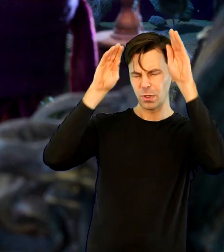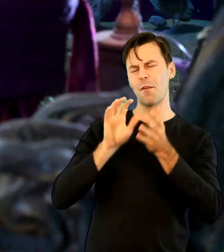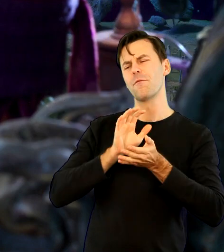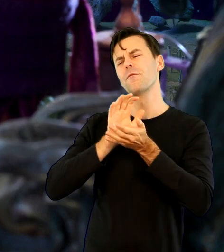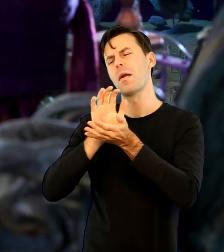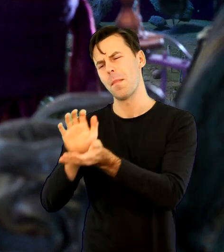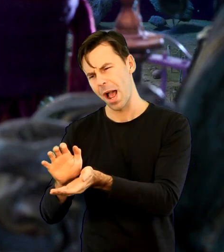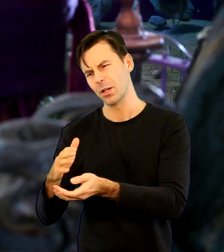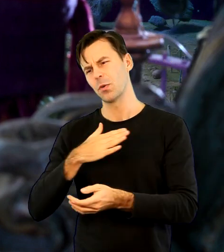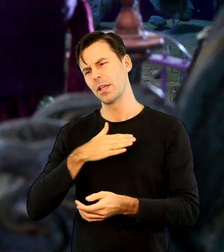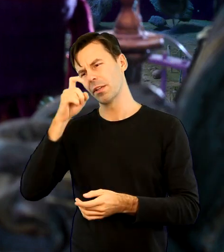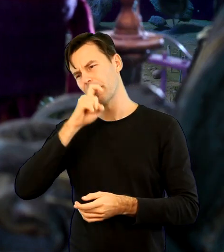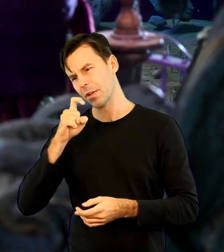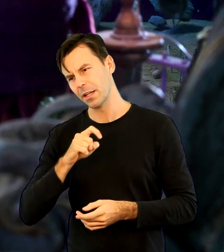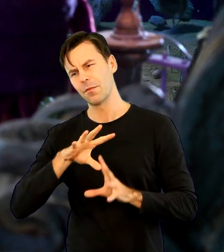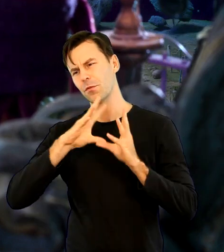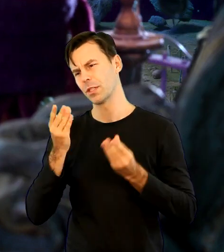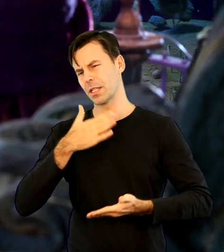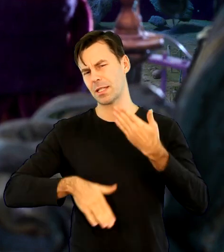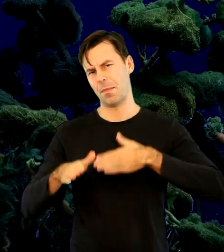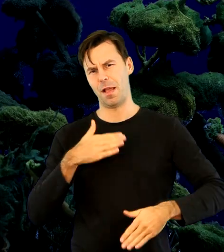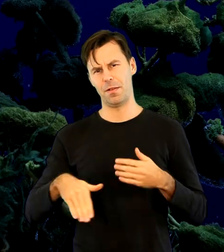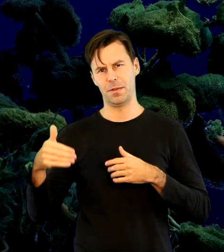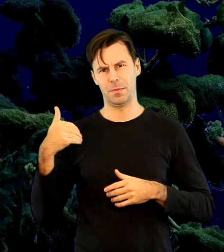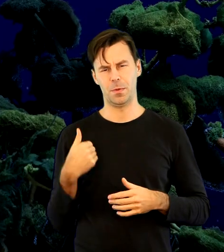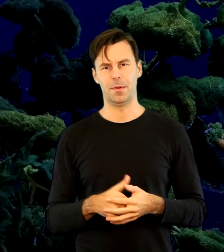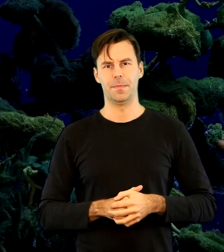Parauszek wybaczył im i wszyscy razem świetnie się bawili. To